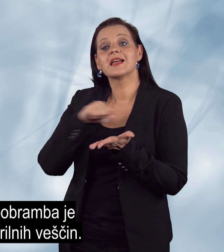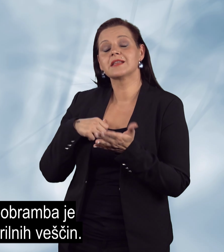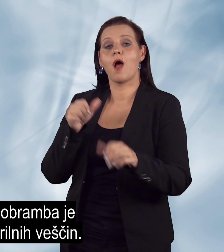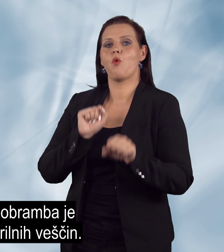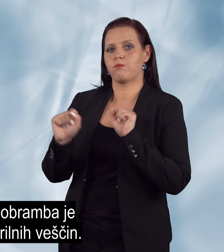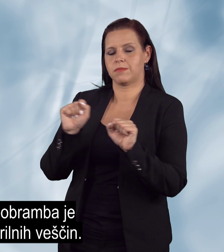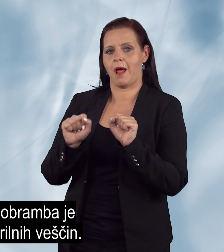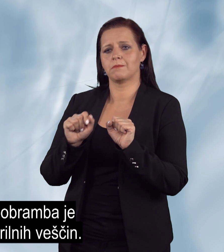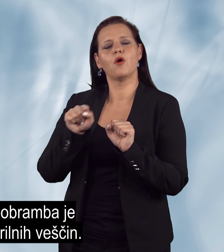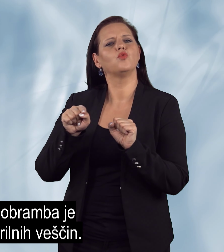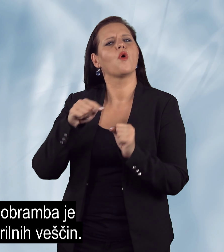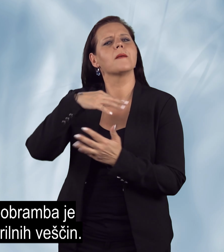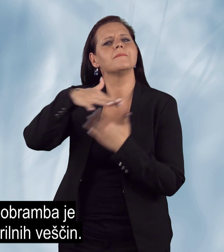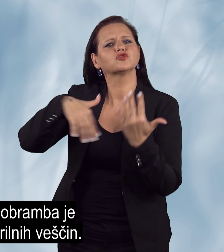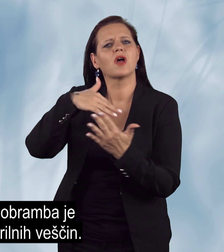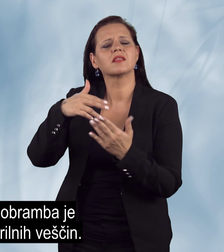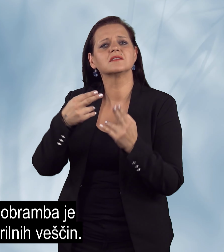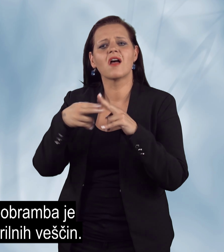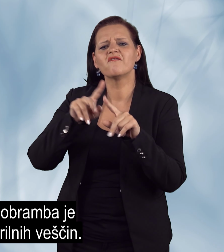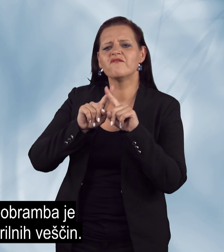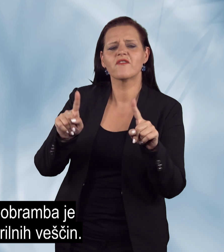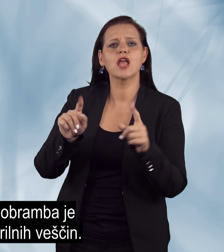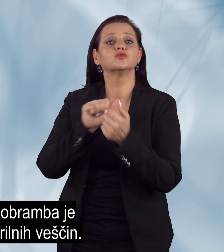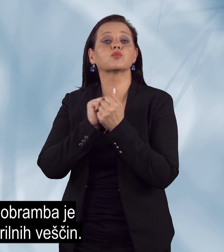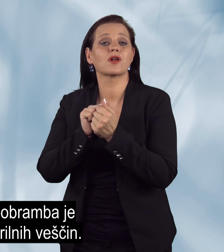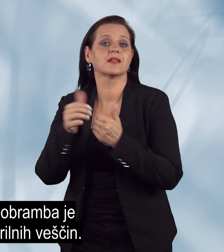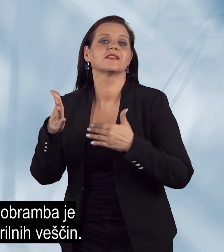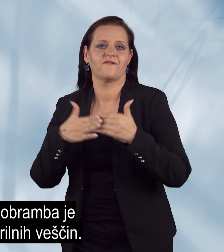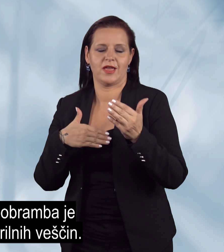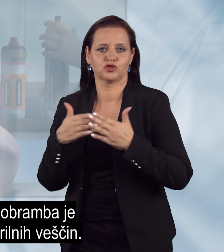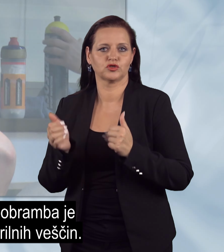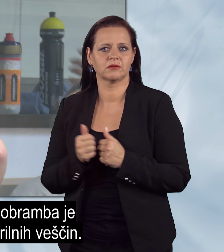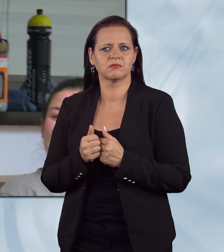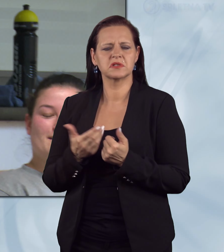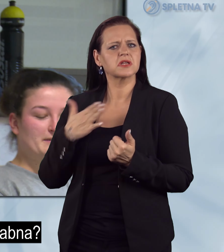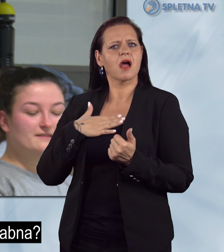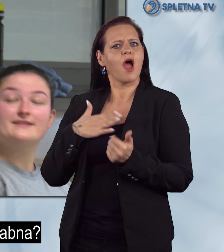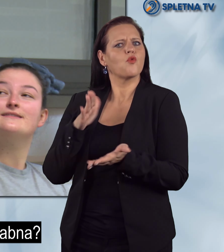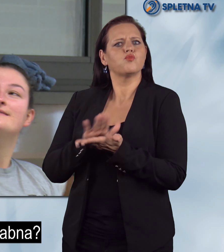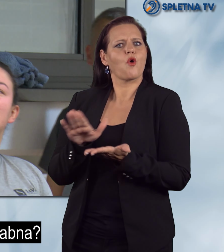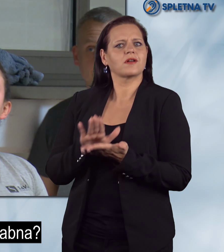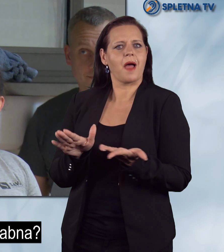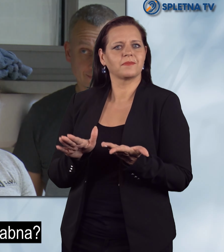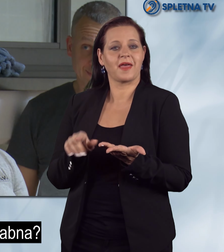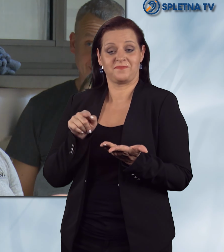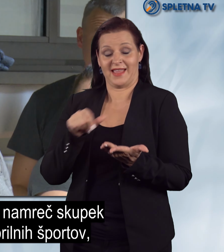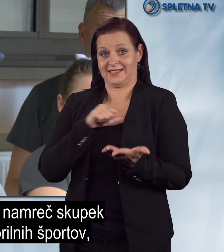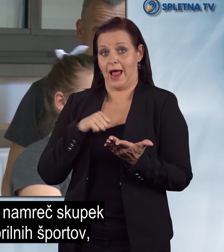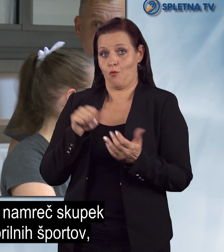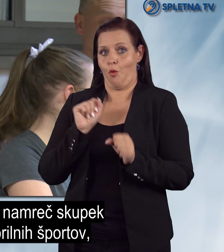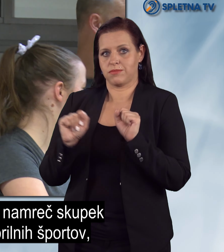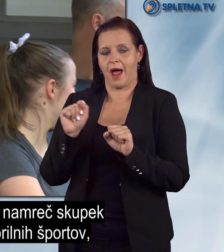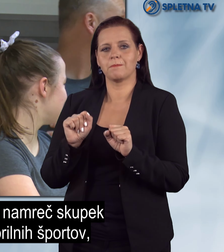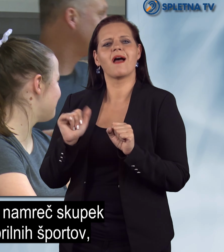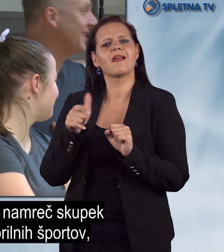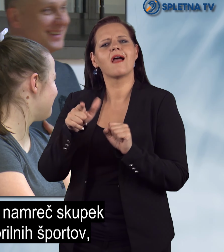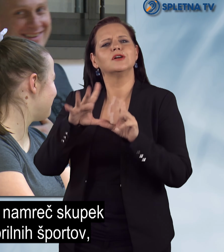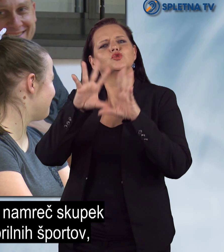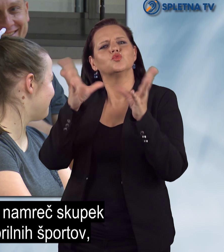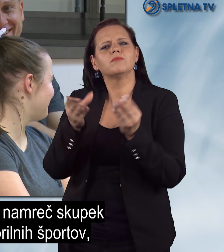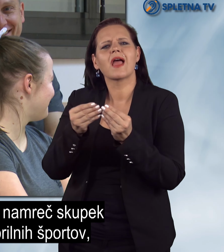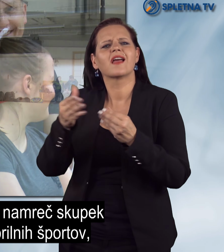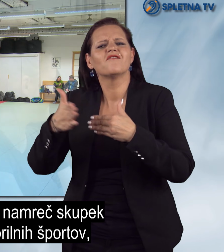Uporabna samoobramba je mešanica več borilnih veščin. Zakaj uporabna? Ta samoobramba je